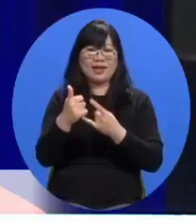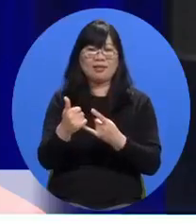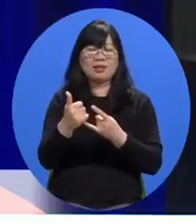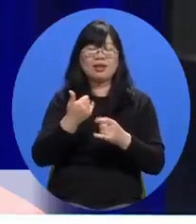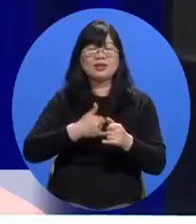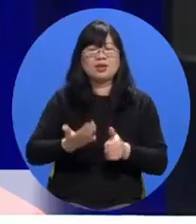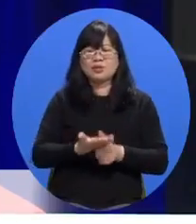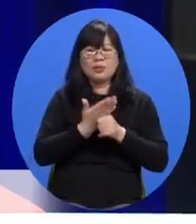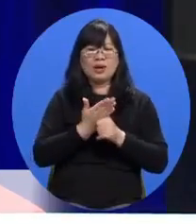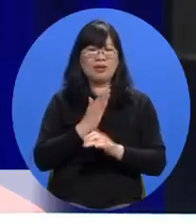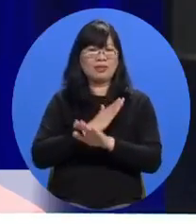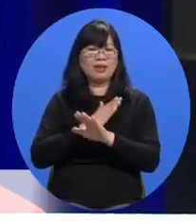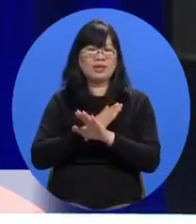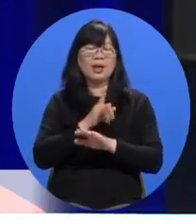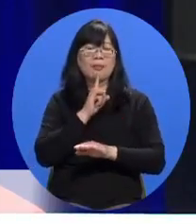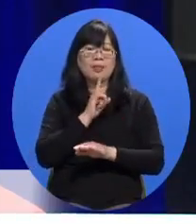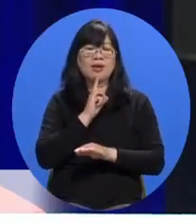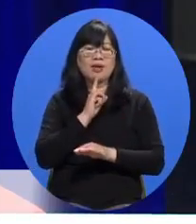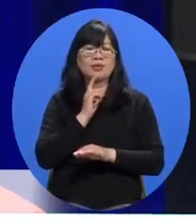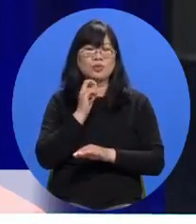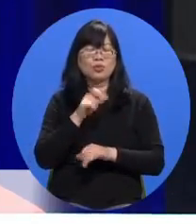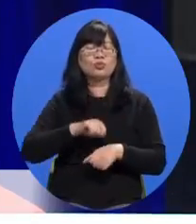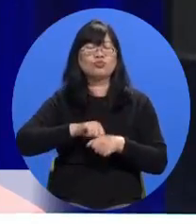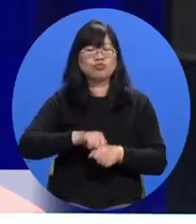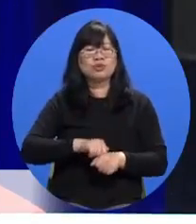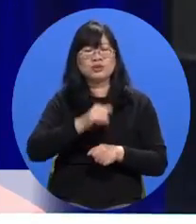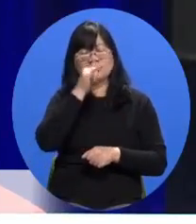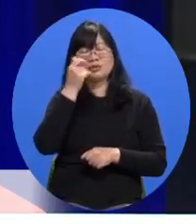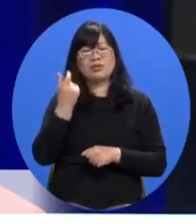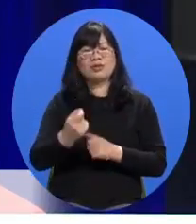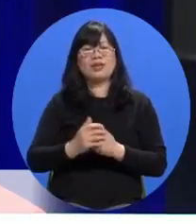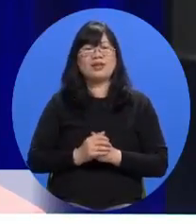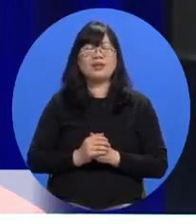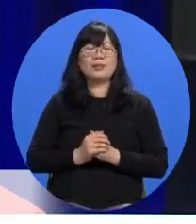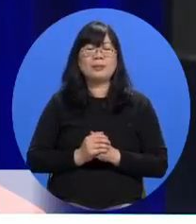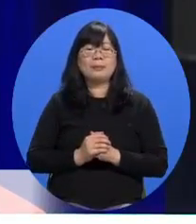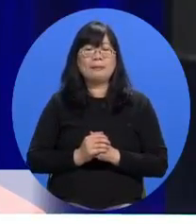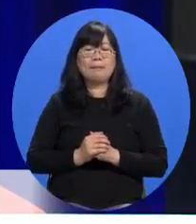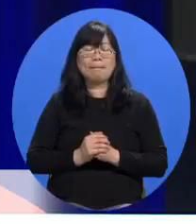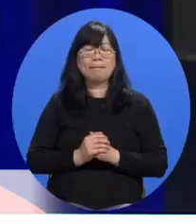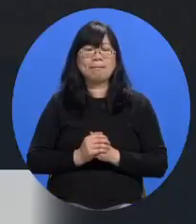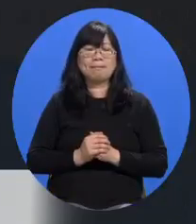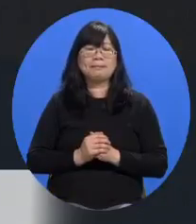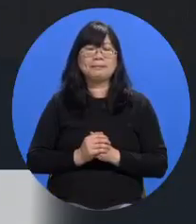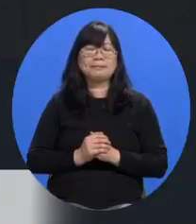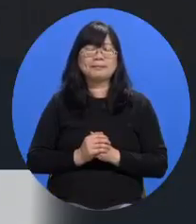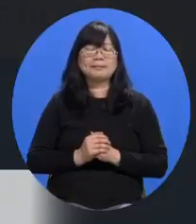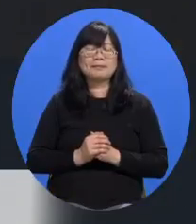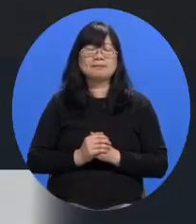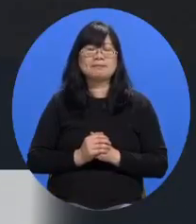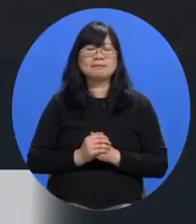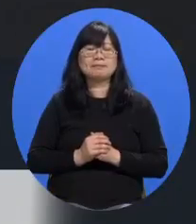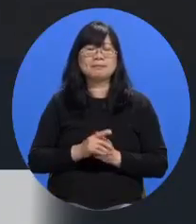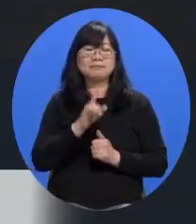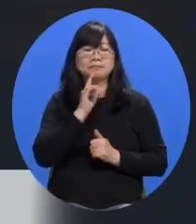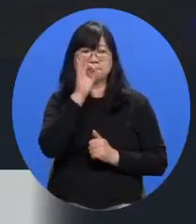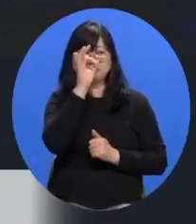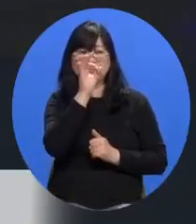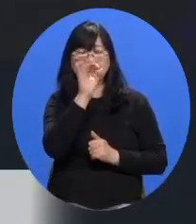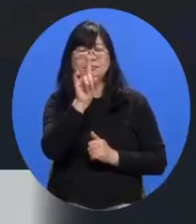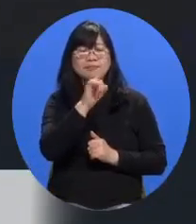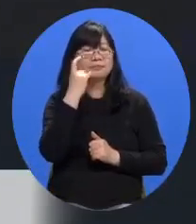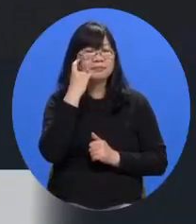아이를 키워서는 안 된다라고 얘기하는 건 좀 무리가 있지 않나 하는 생각이 듭니다. 네. 뭐 저 말씀 들으셨는데